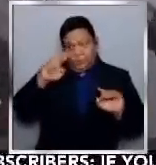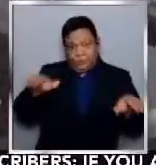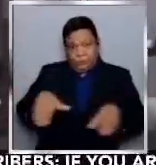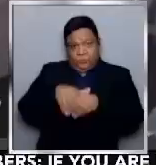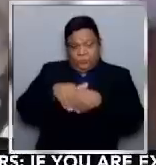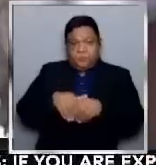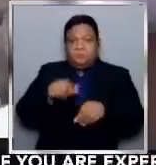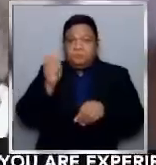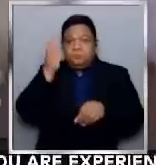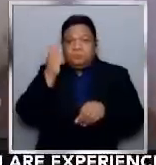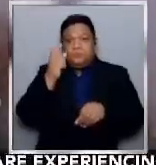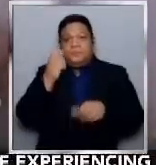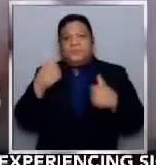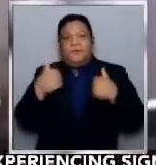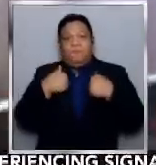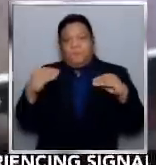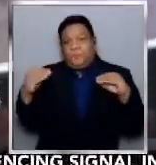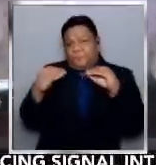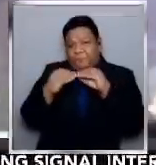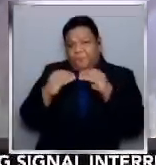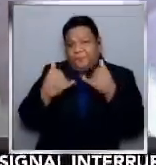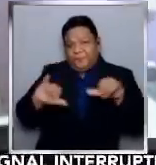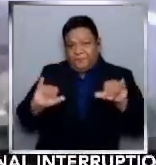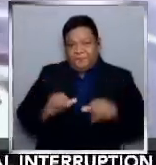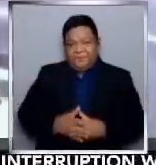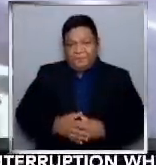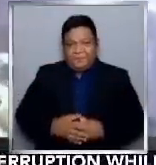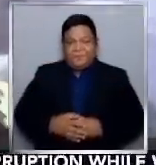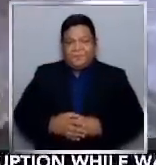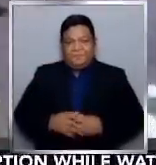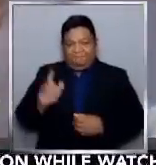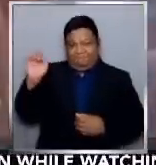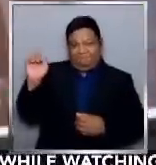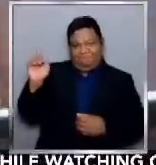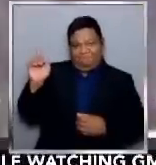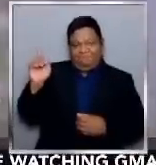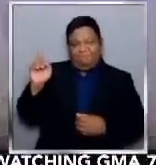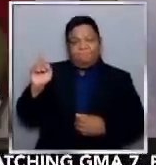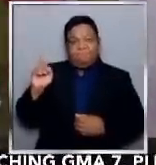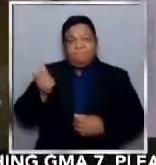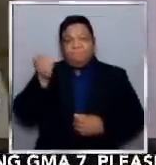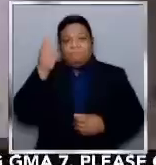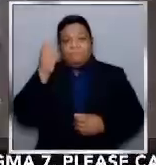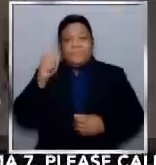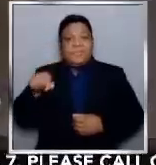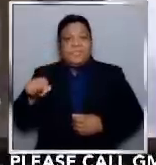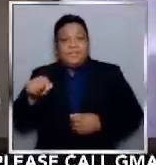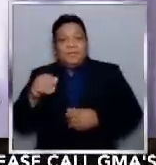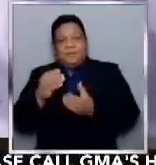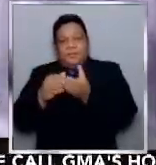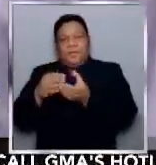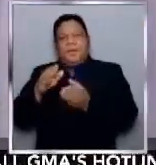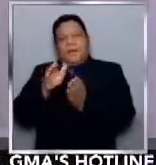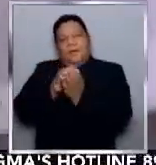kung walang kiss the bride. Ayan. Selyado naman po ng tape ang bibig ng alligator para hindi magat.